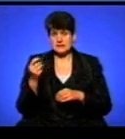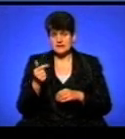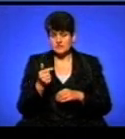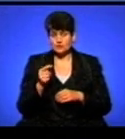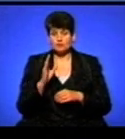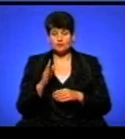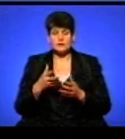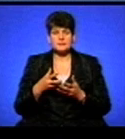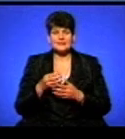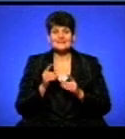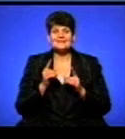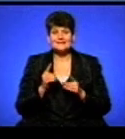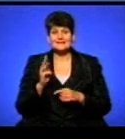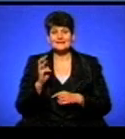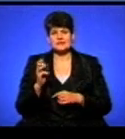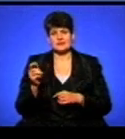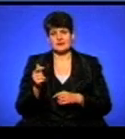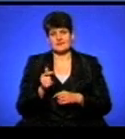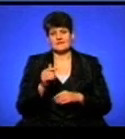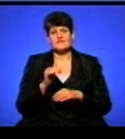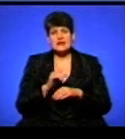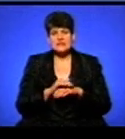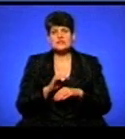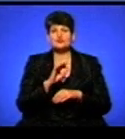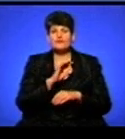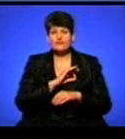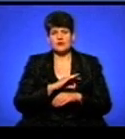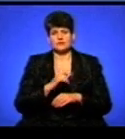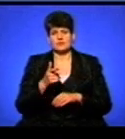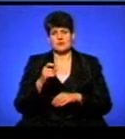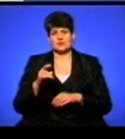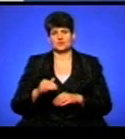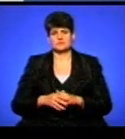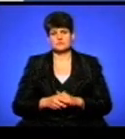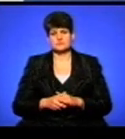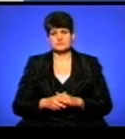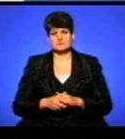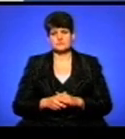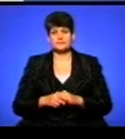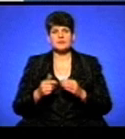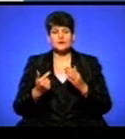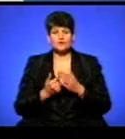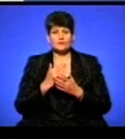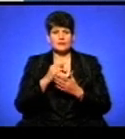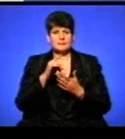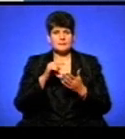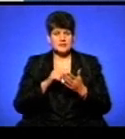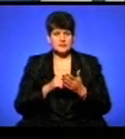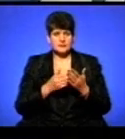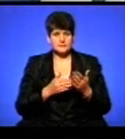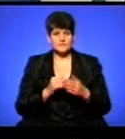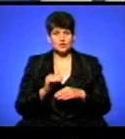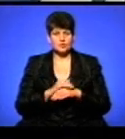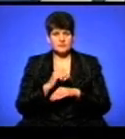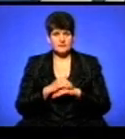то буде сплачуватись тільки 300 гривень фактично використаного газу. І знову маємо запитання. Доброго вечора.